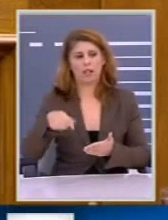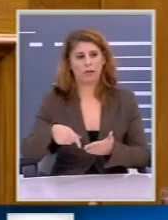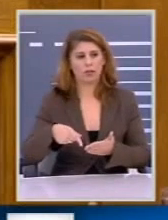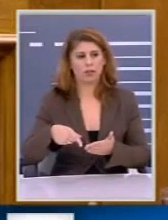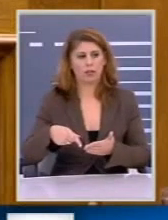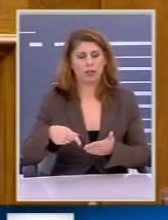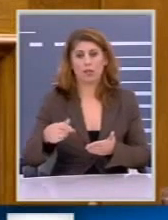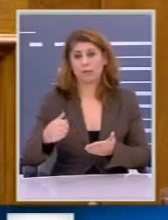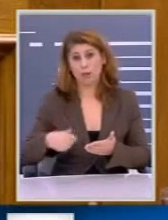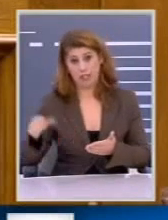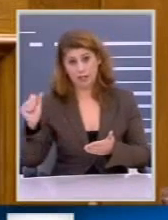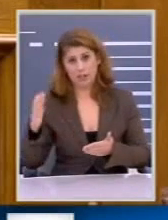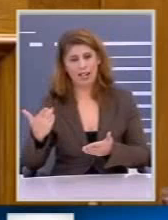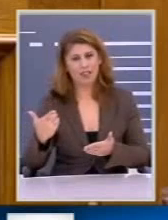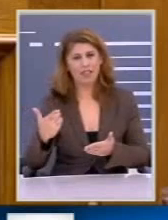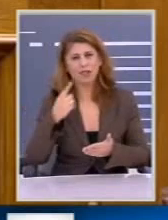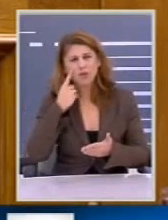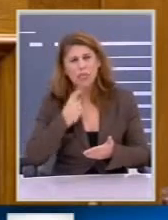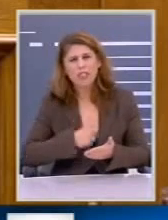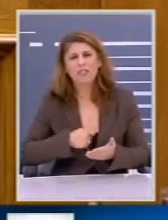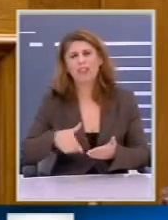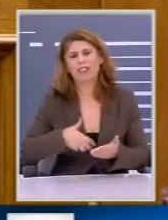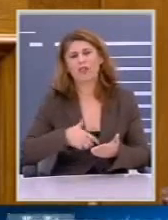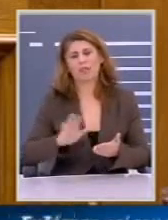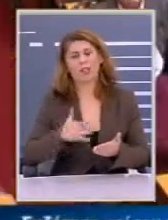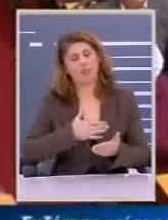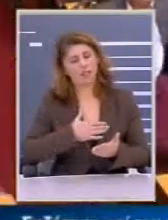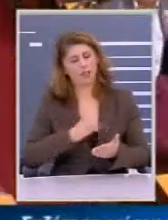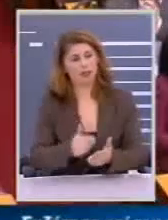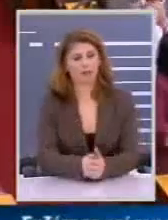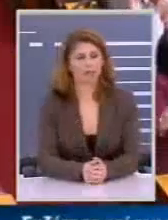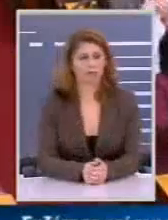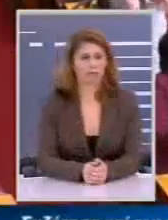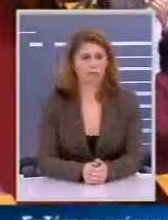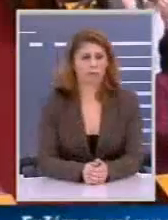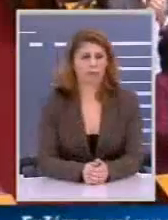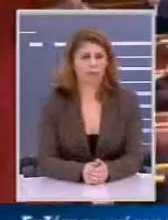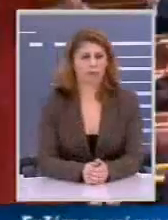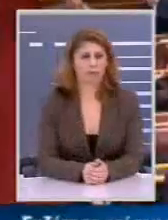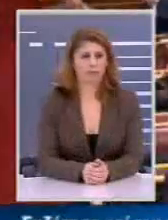αντίκρουσή της, αλλά αν δεν ήταν τόσο θλιβερή θα ήταν κωμική. Ευχαριστώ. Thank you.